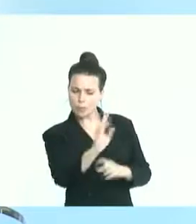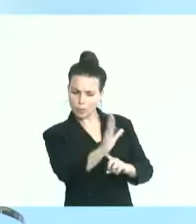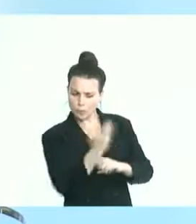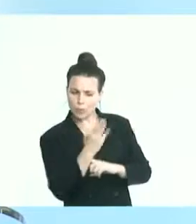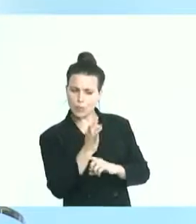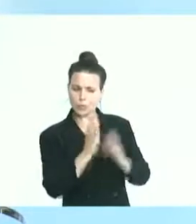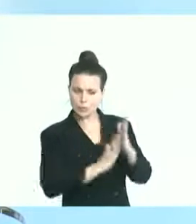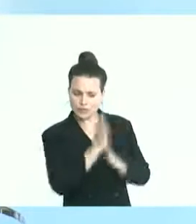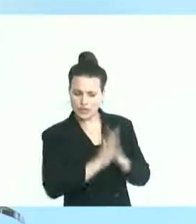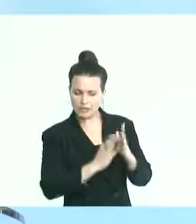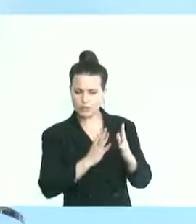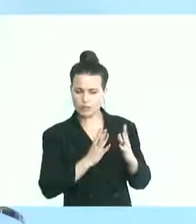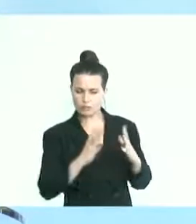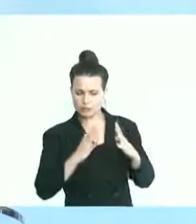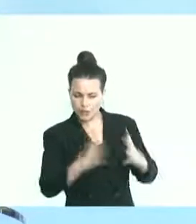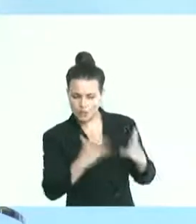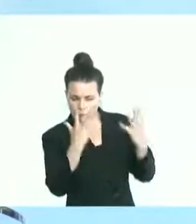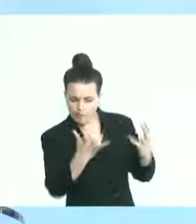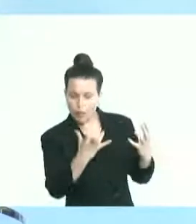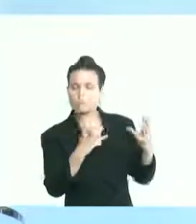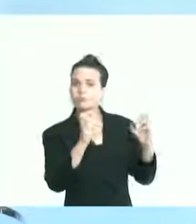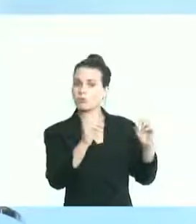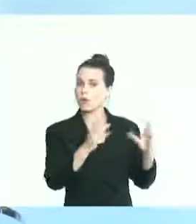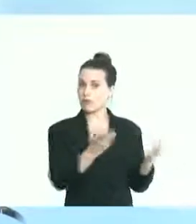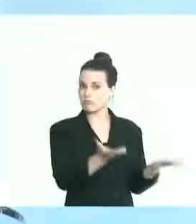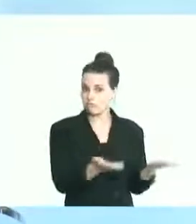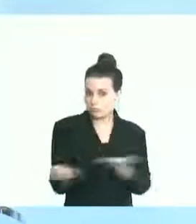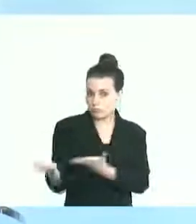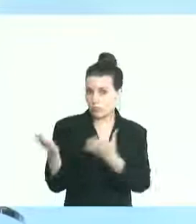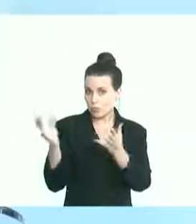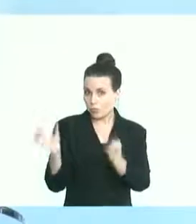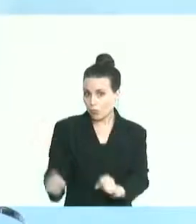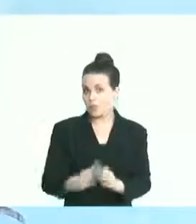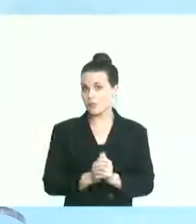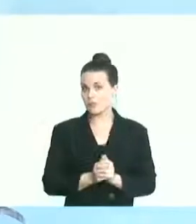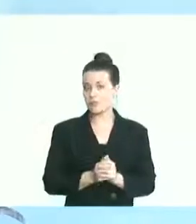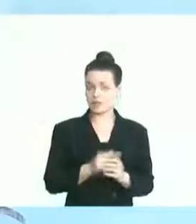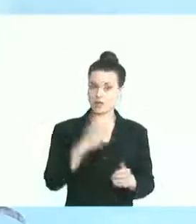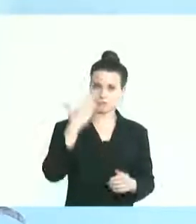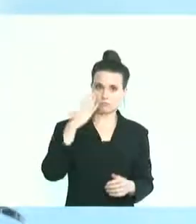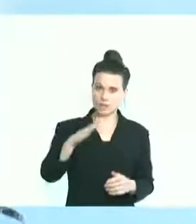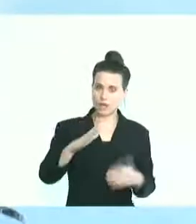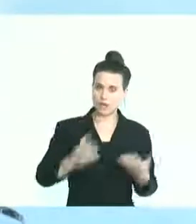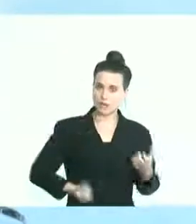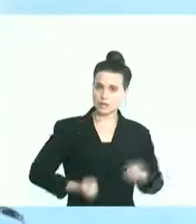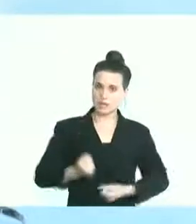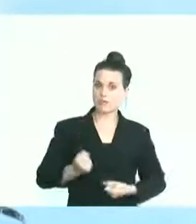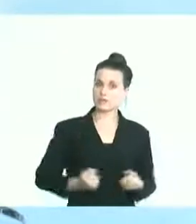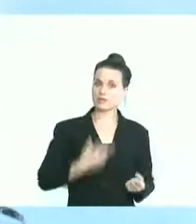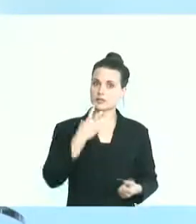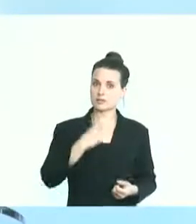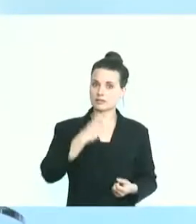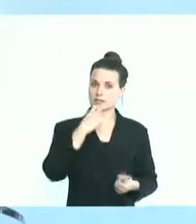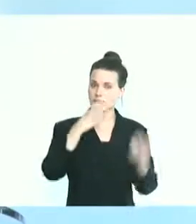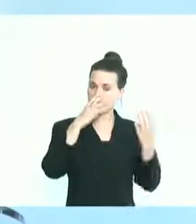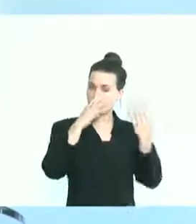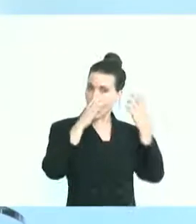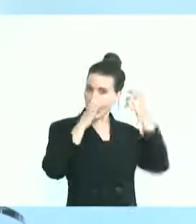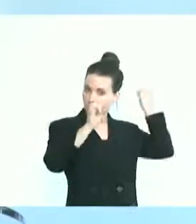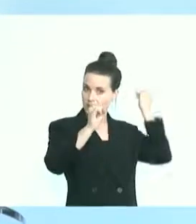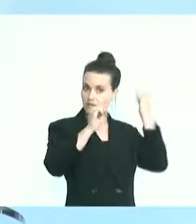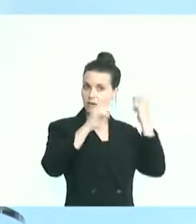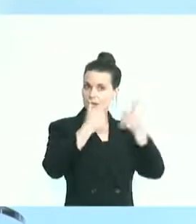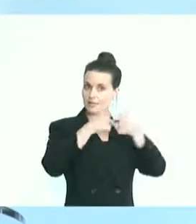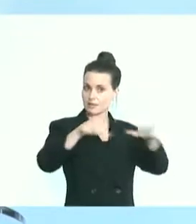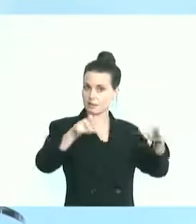de s'engager. Mais pour réussir cette transformation et cette action ambitieuse que nous portons avec Madame la Ministre, avec